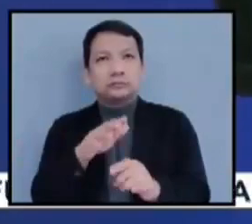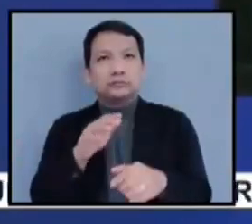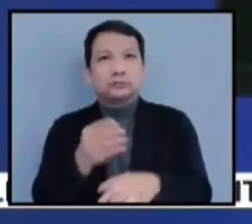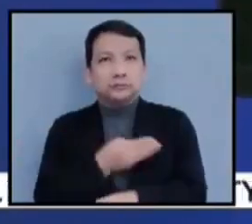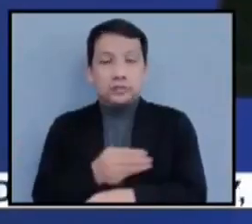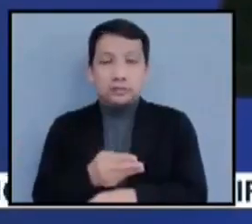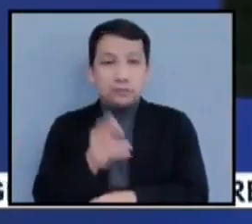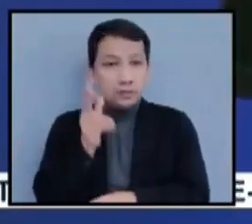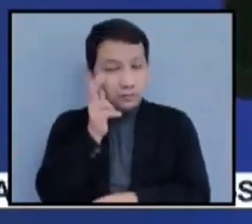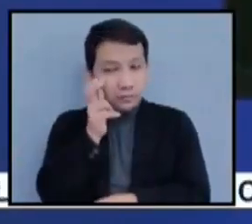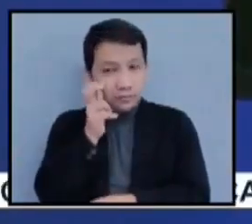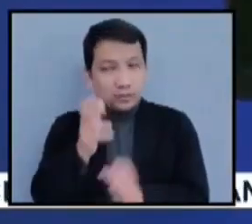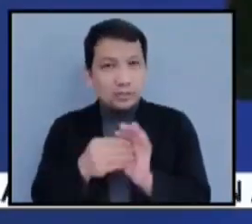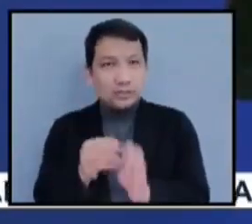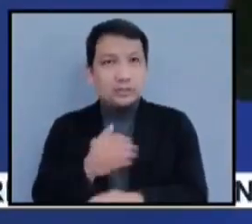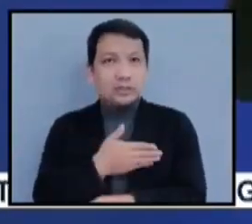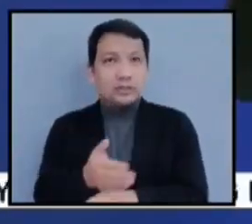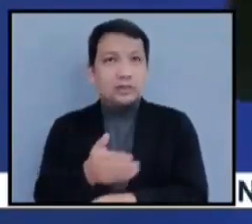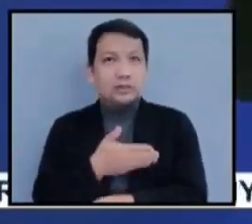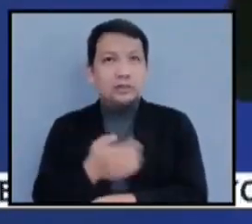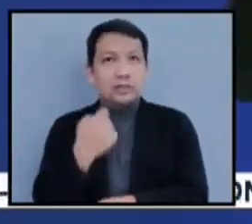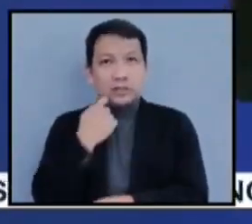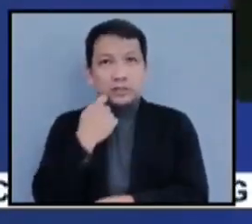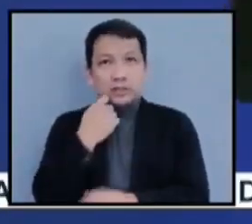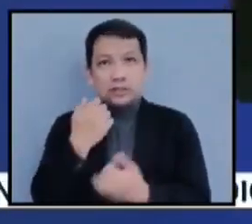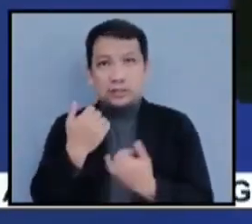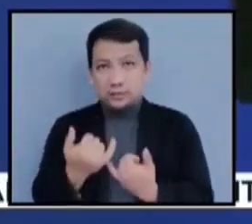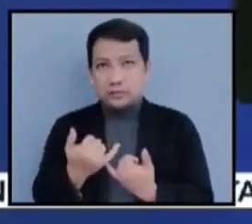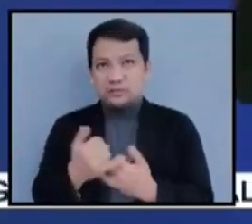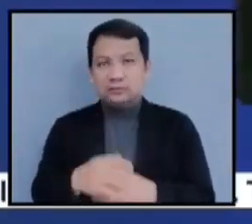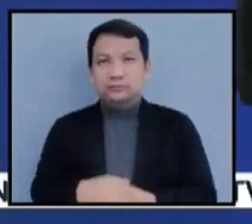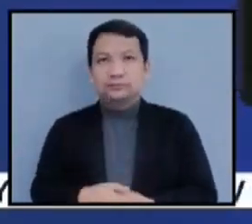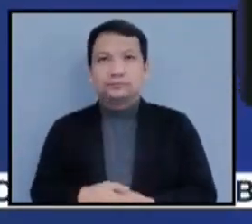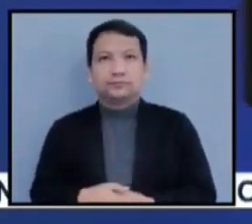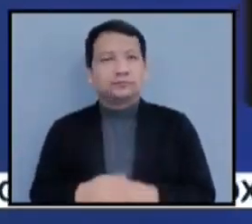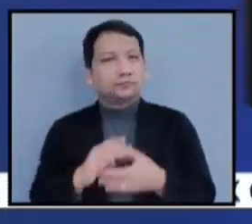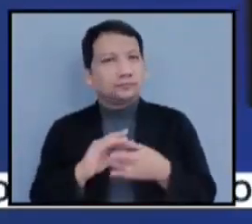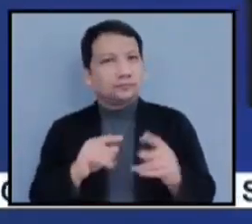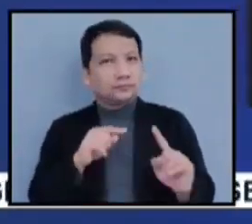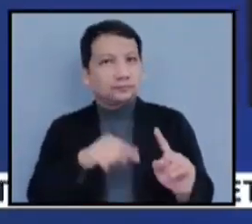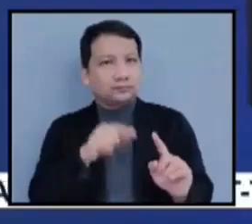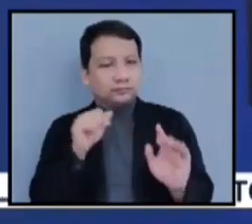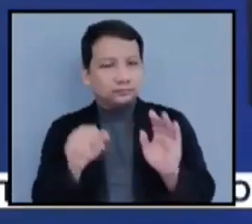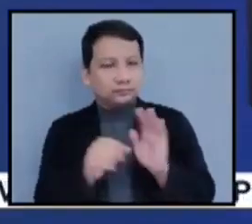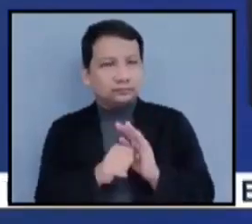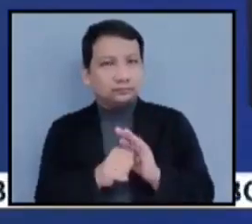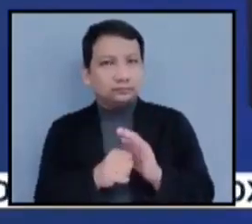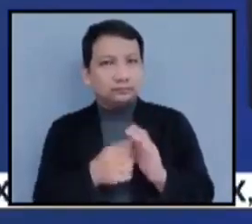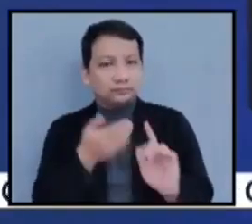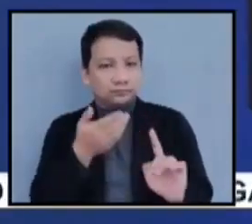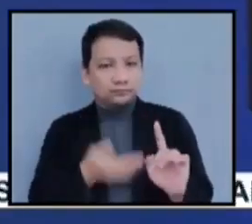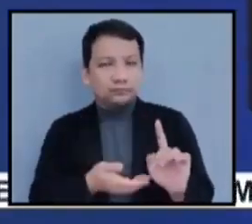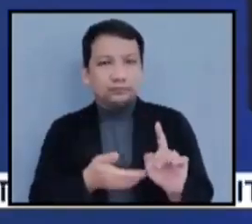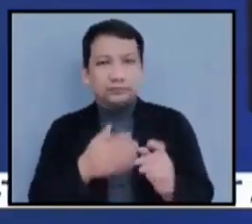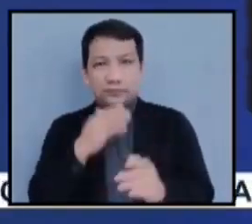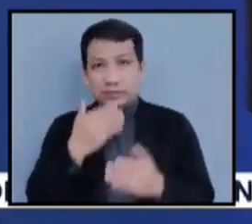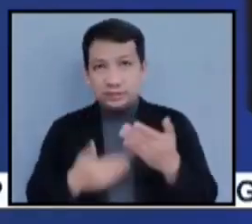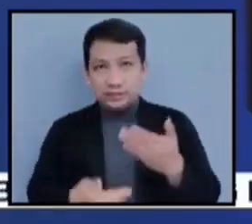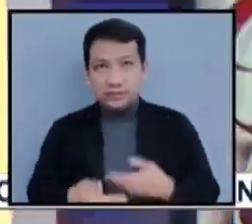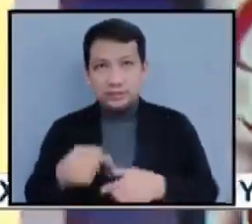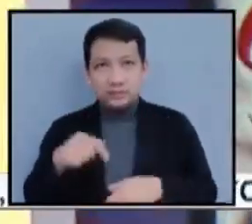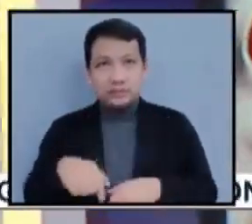Handog niyang kanta sa ating kanina, ngayon naman ay mas kilalanin pa natin siya. Welcome dito sa Rise and Shine